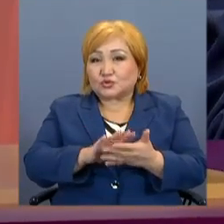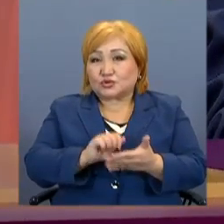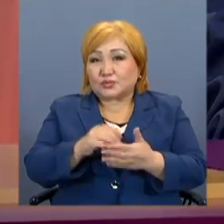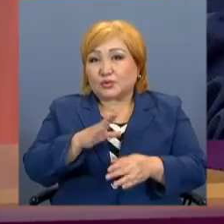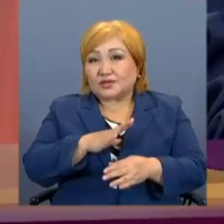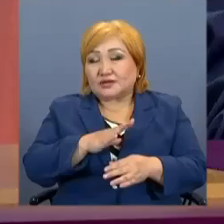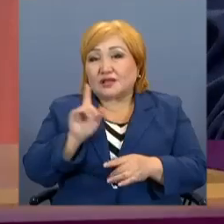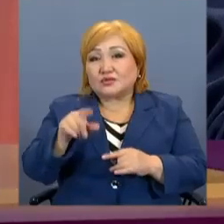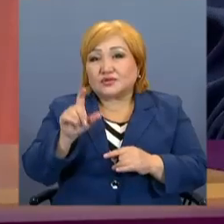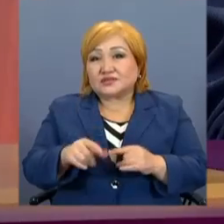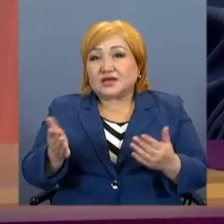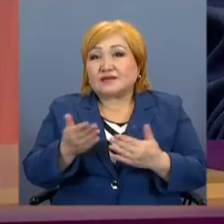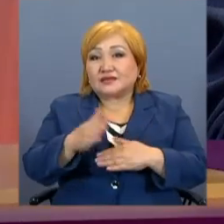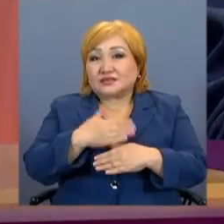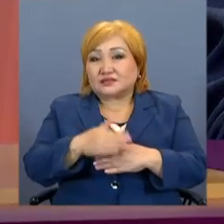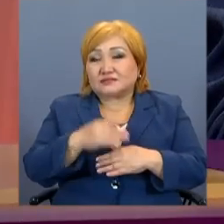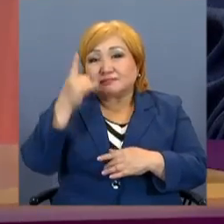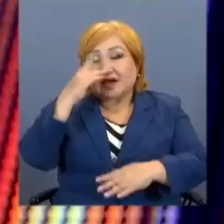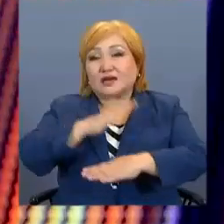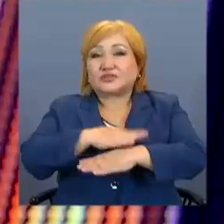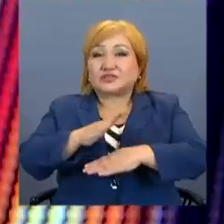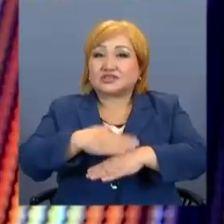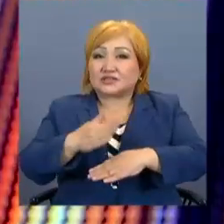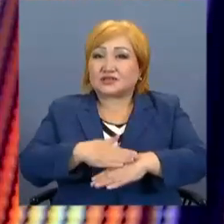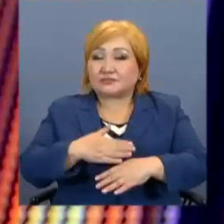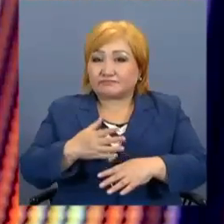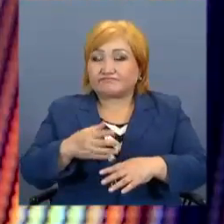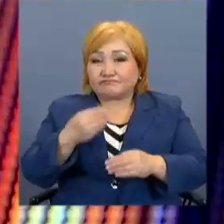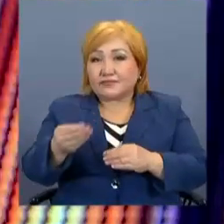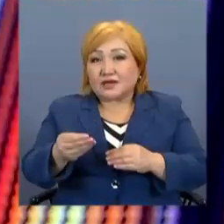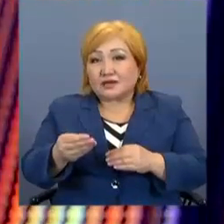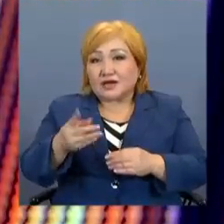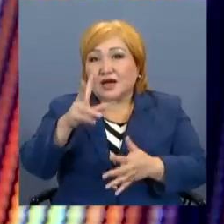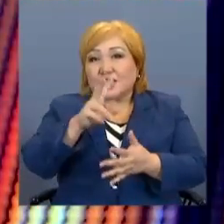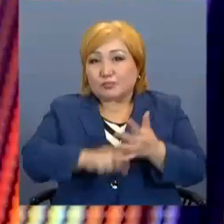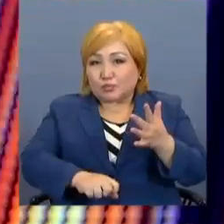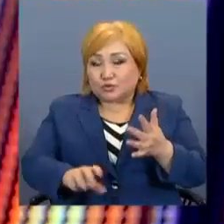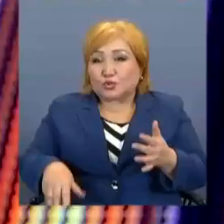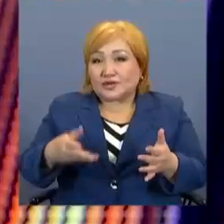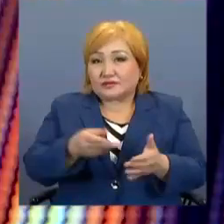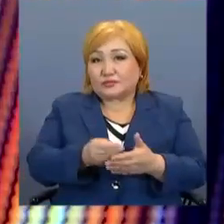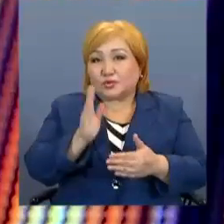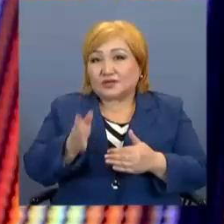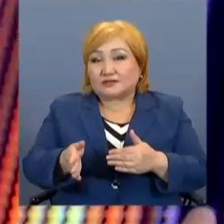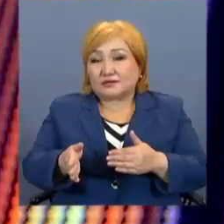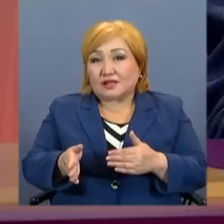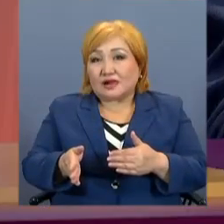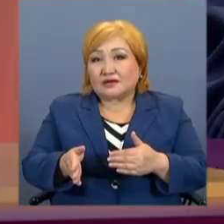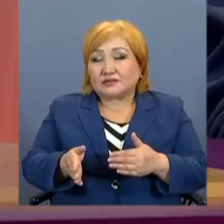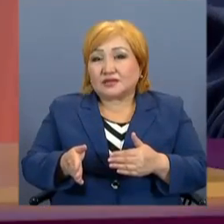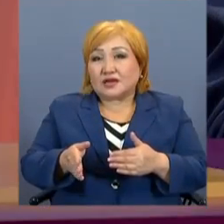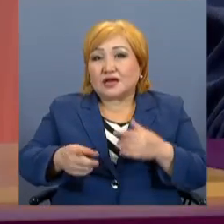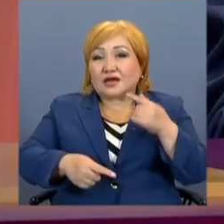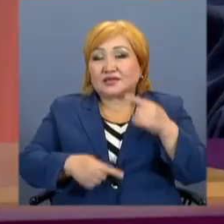Енді ол кісілерге әкімшілік шара қабылдаймыз. Айыппұлмен шектеледі ме сонда? Айыппұлмен шектеліп, келесі жолы жаңағы